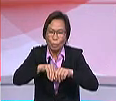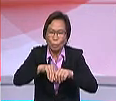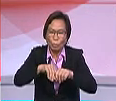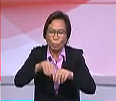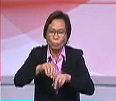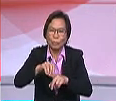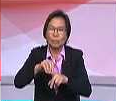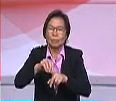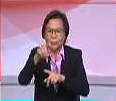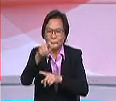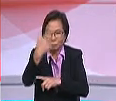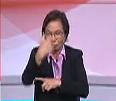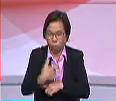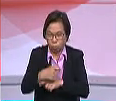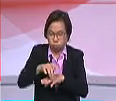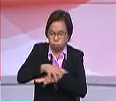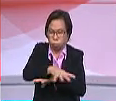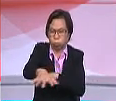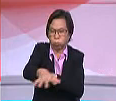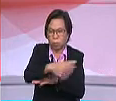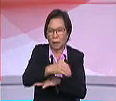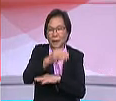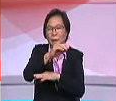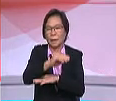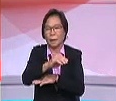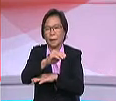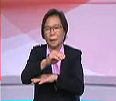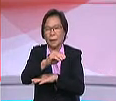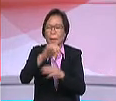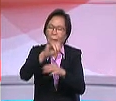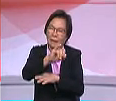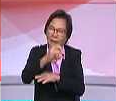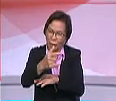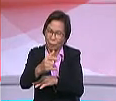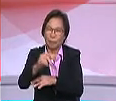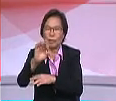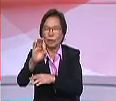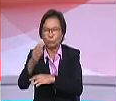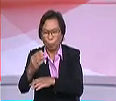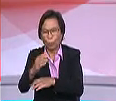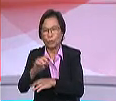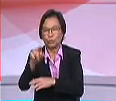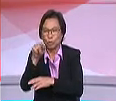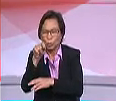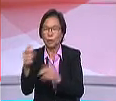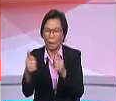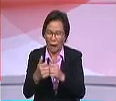dan media sosial, daripada media sosial lah. So dengan memuatkan kandungan lagu,